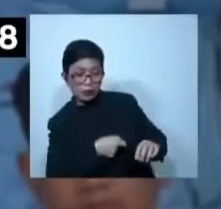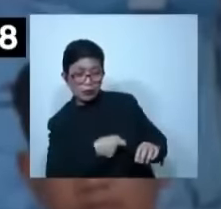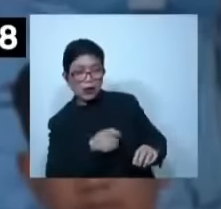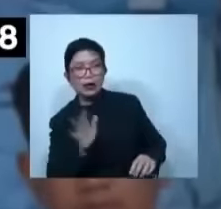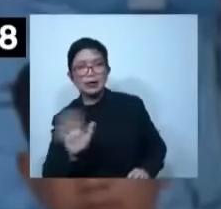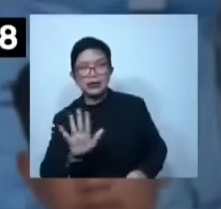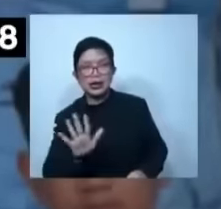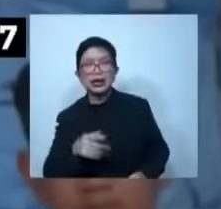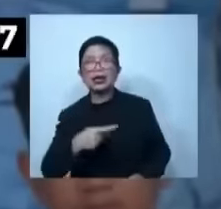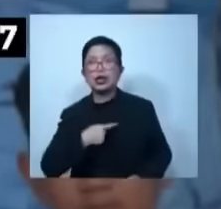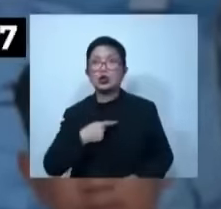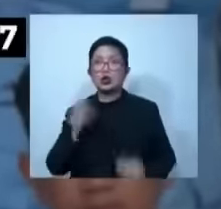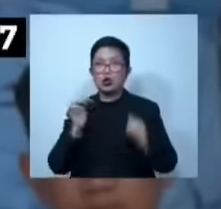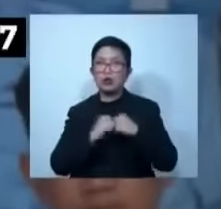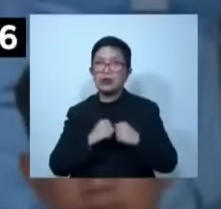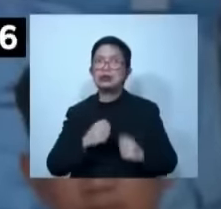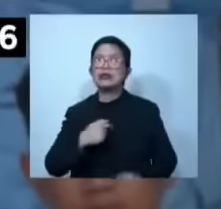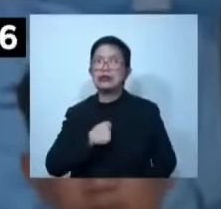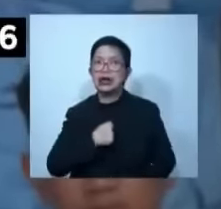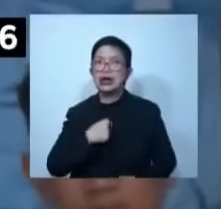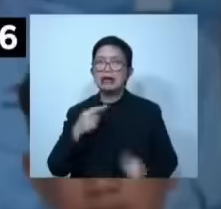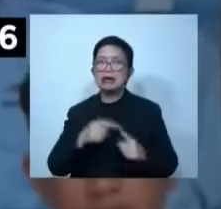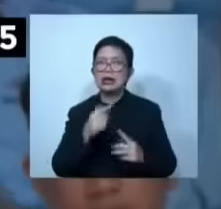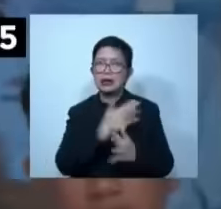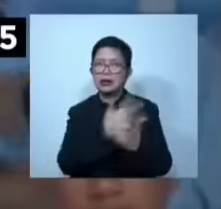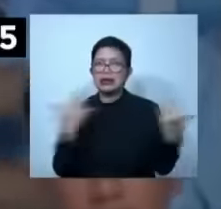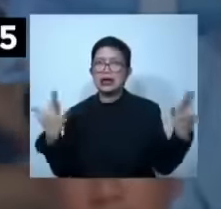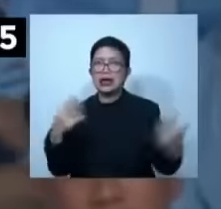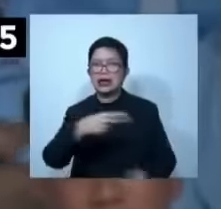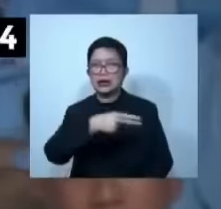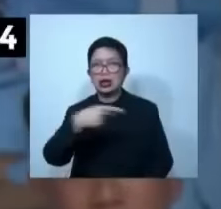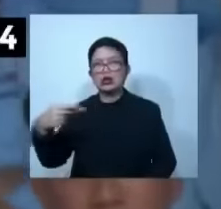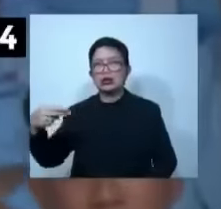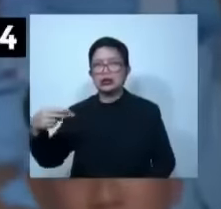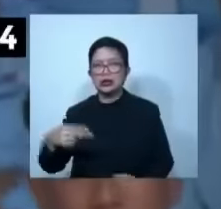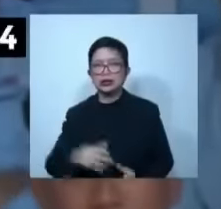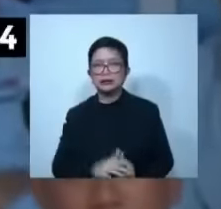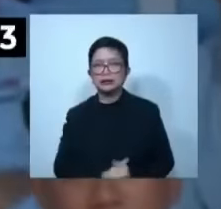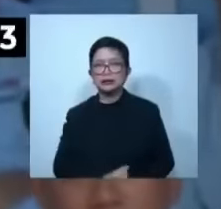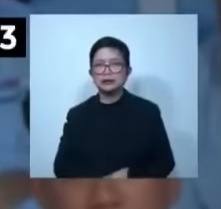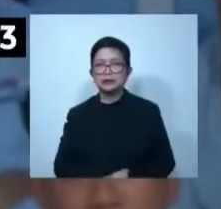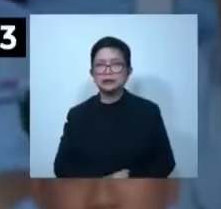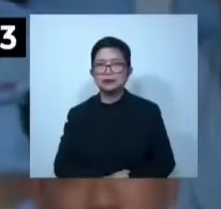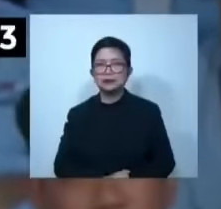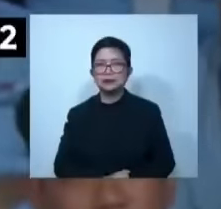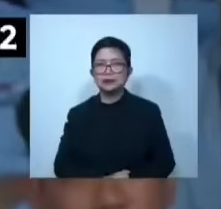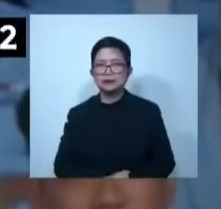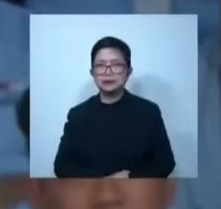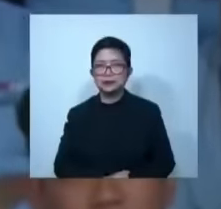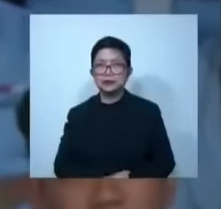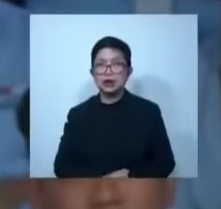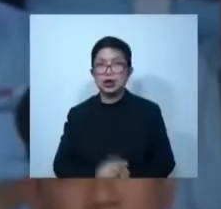saya kepada rakyat Indonesia. Terima kasih. Masih ada waktunya, Bapak, silakan merabakkan. Cukup. Ya.